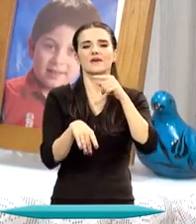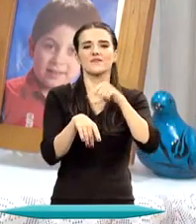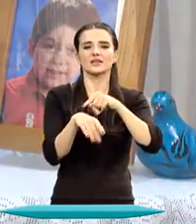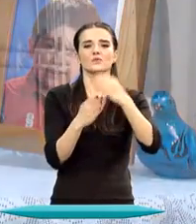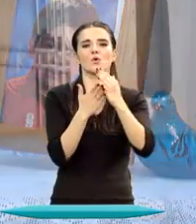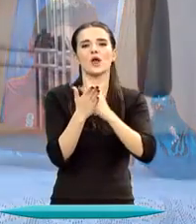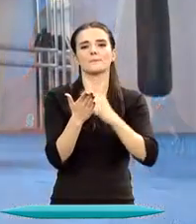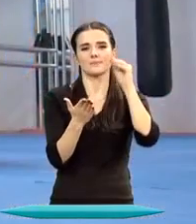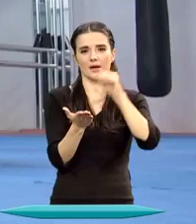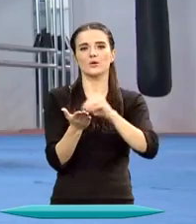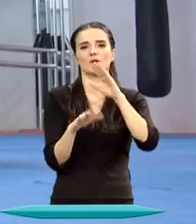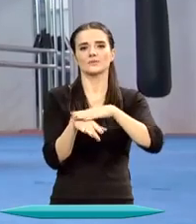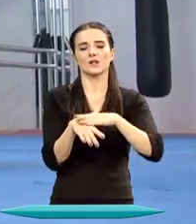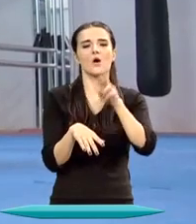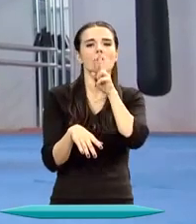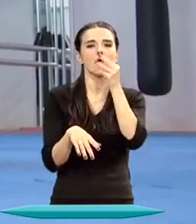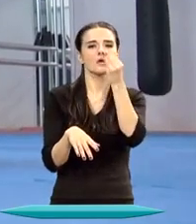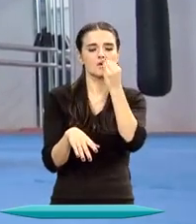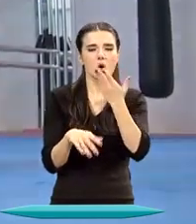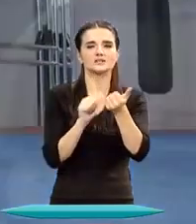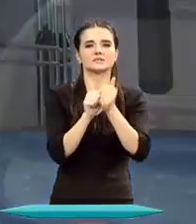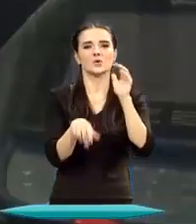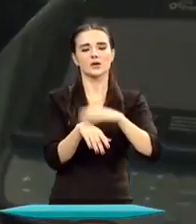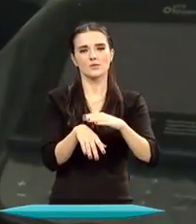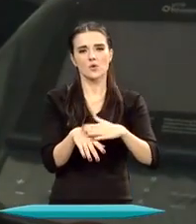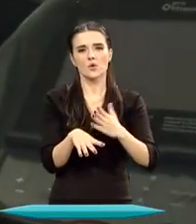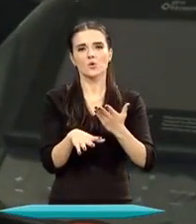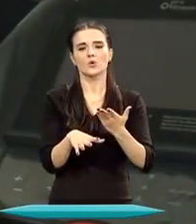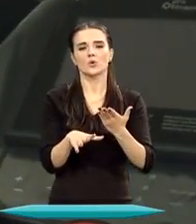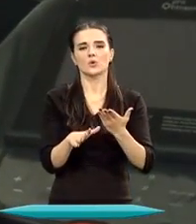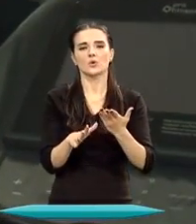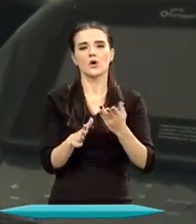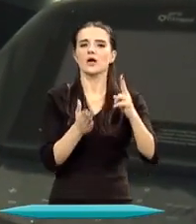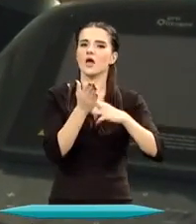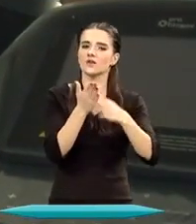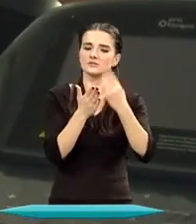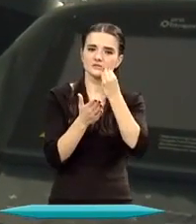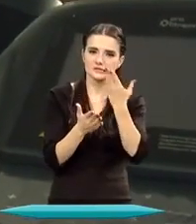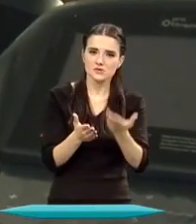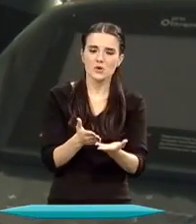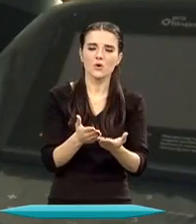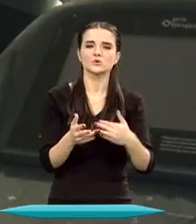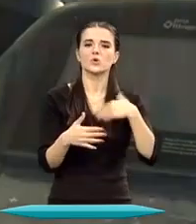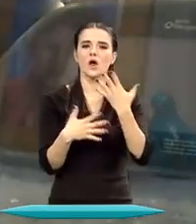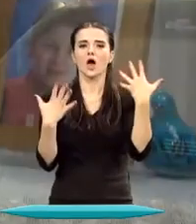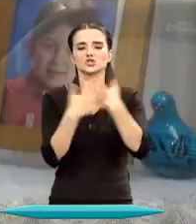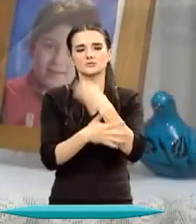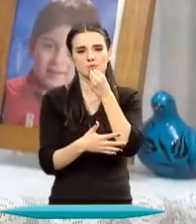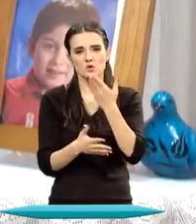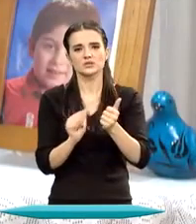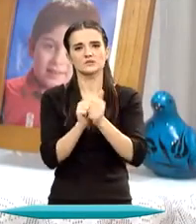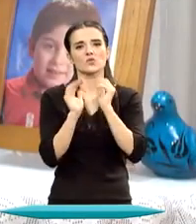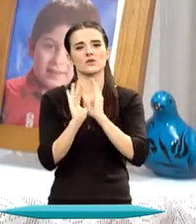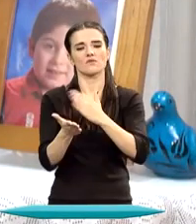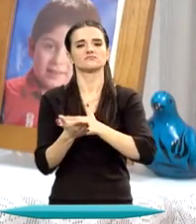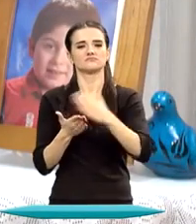yeme vakitlerini düzene sokabildiler. Öğlen yiyor, sporunu yapıyor, işte kuşluğunda kahvaltısını yapıyor, tekrar sporunu devam ediyor,